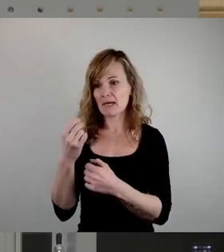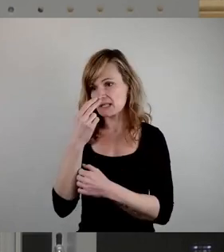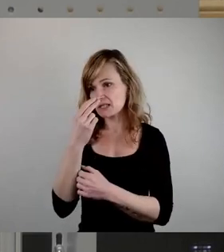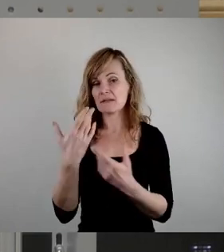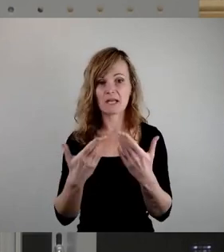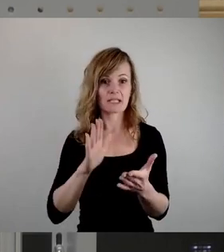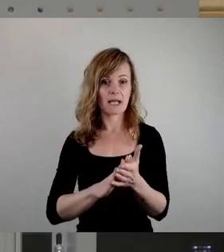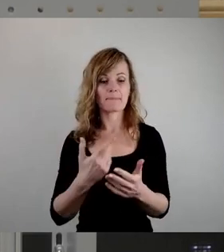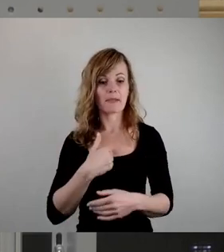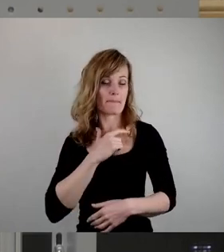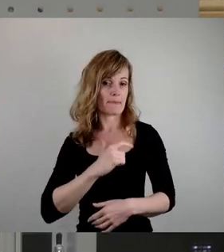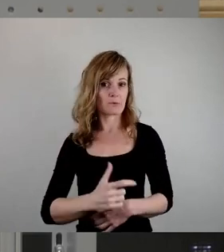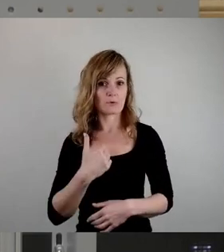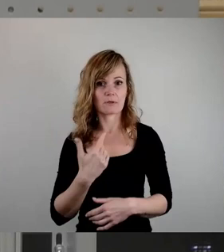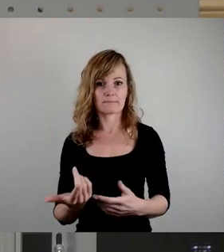meine persönliche